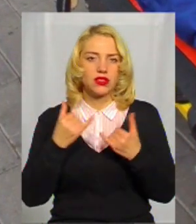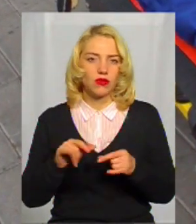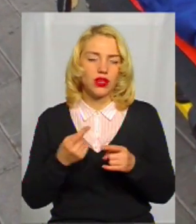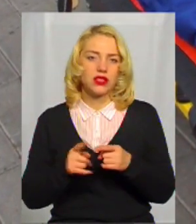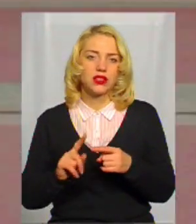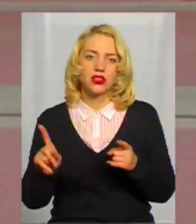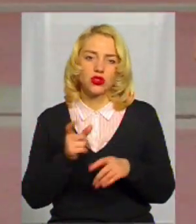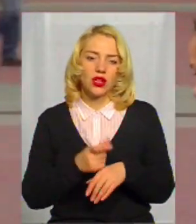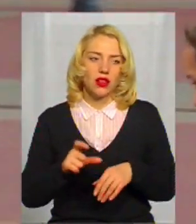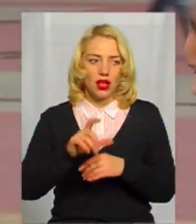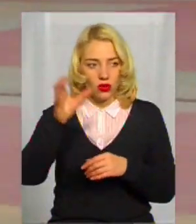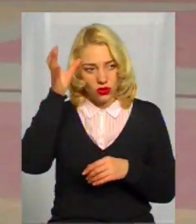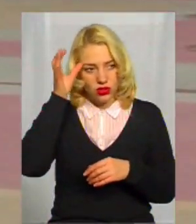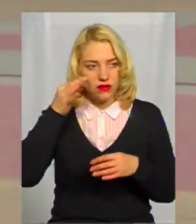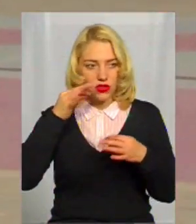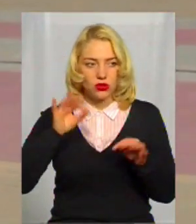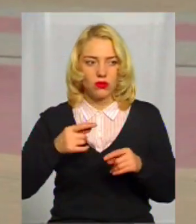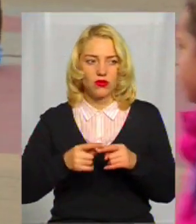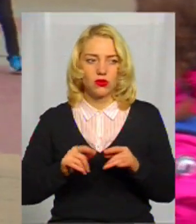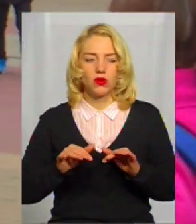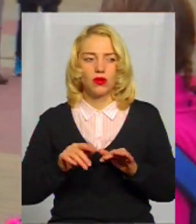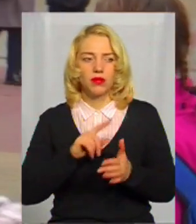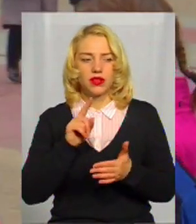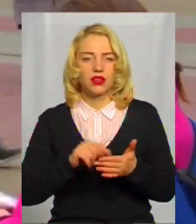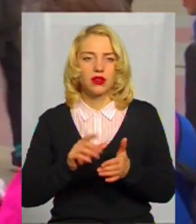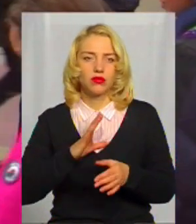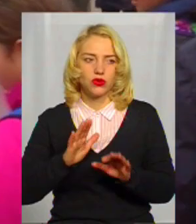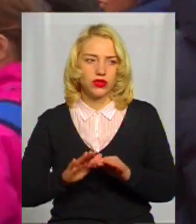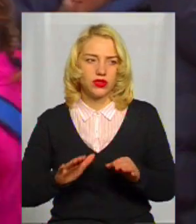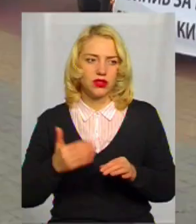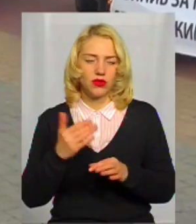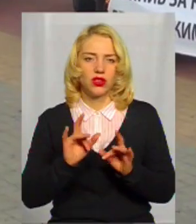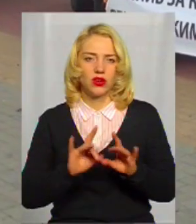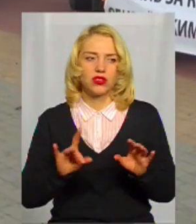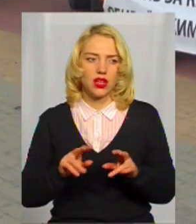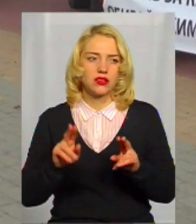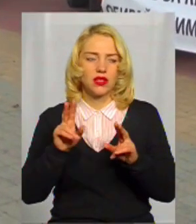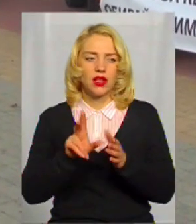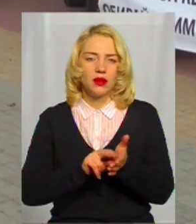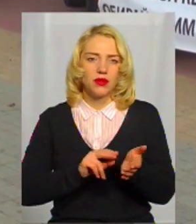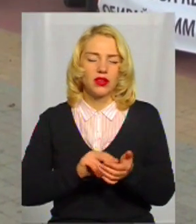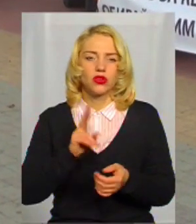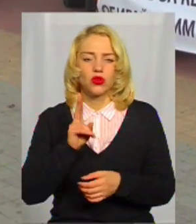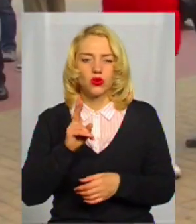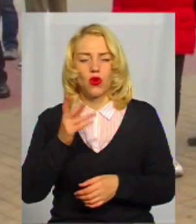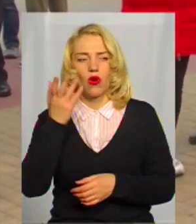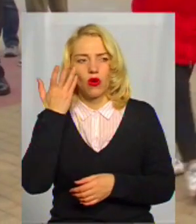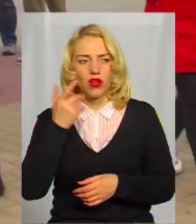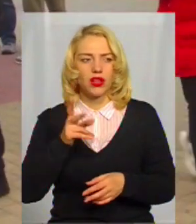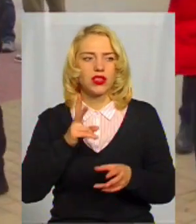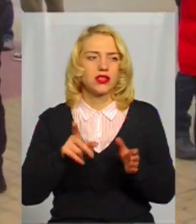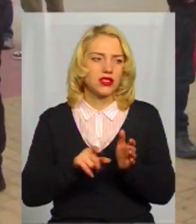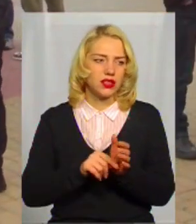що найосвіченішими в цьому питанні виявилися діти. Вони розказували приклади, хто, коли, з ким з